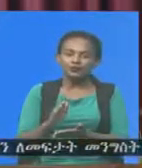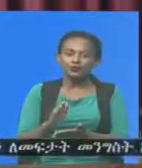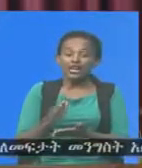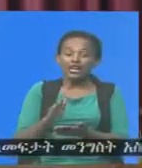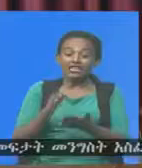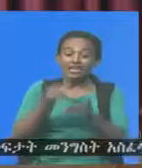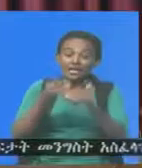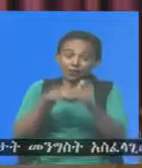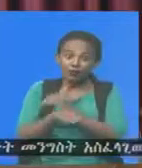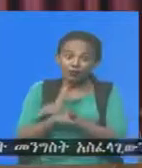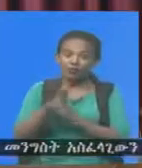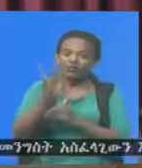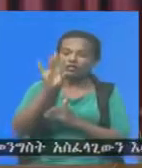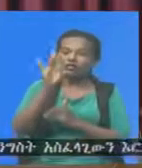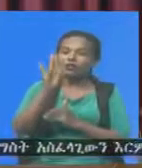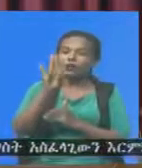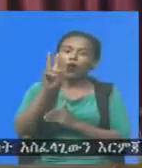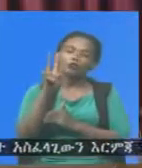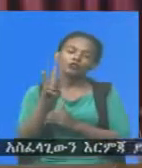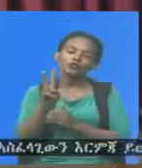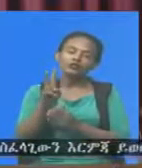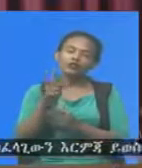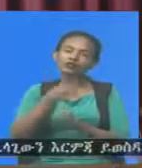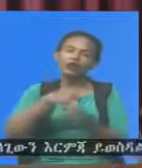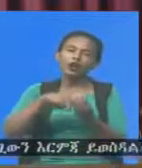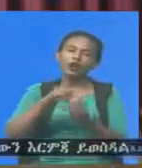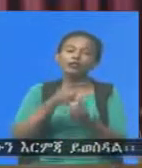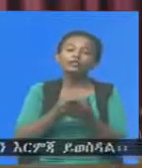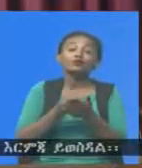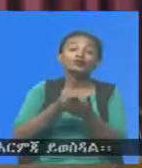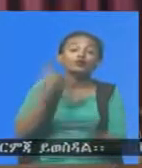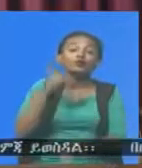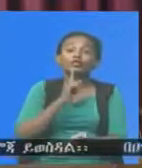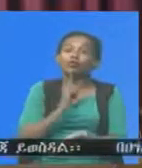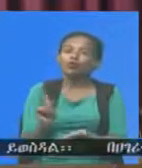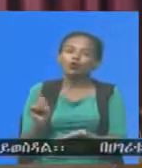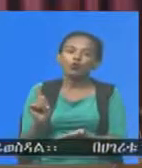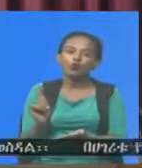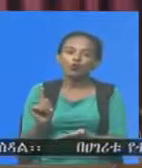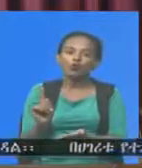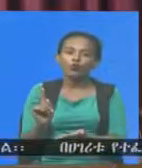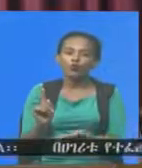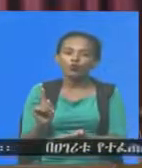ለኢምፖርት 72% ገደማ ውድ ነው